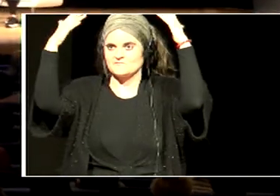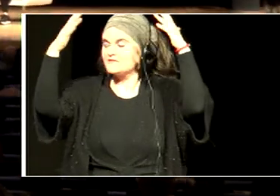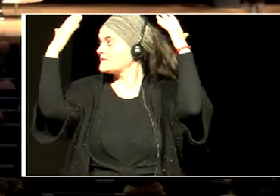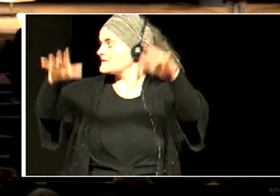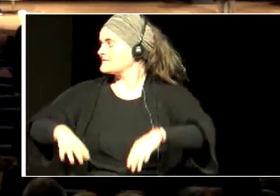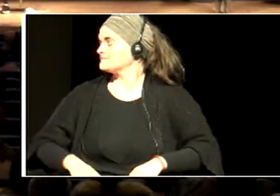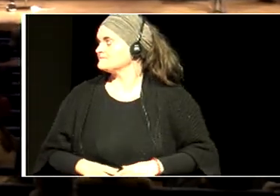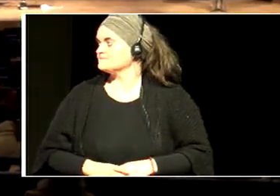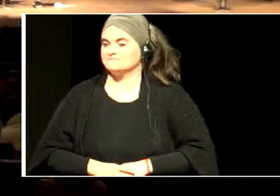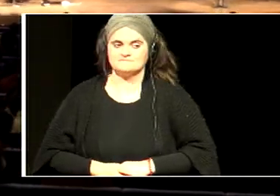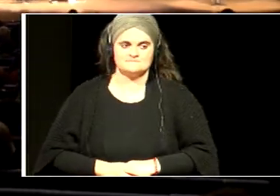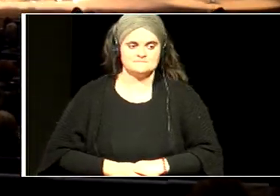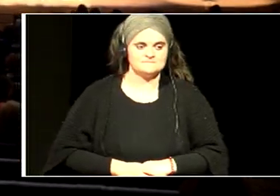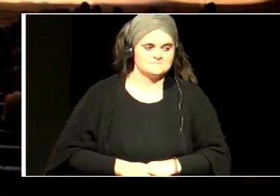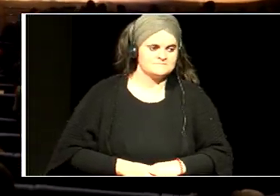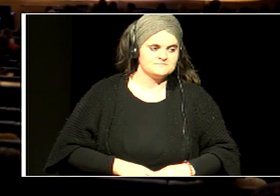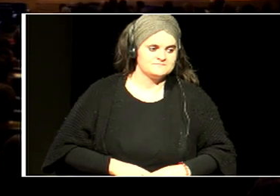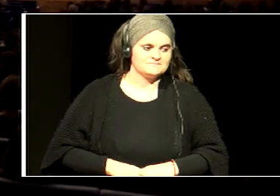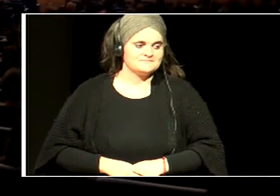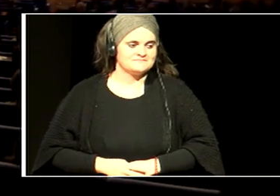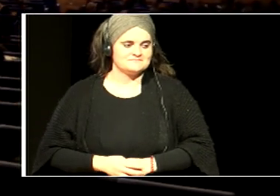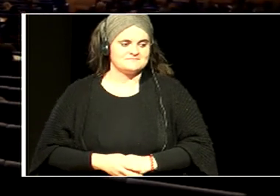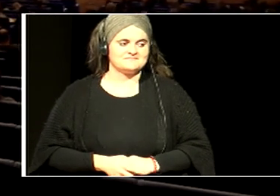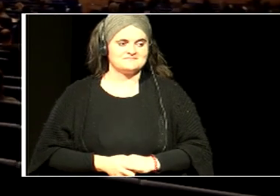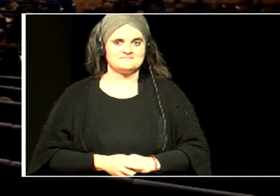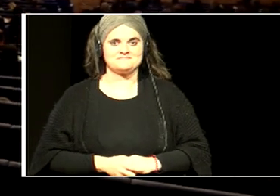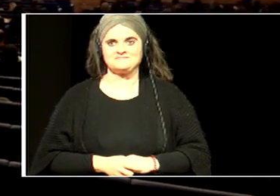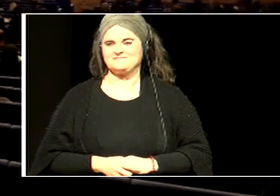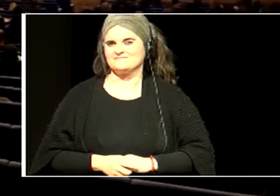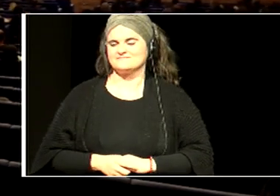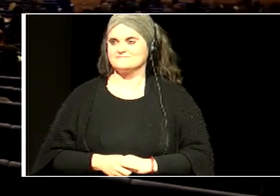Ba, mila esker.